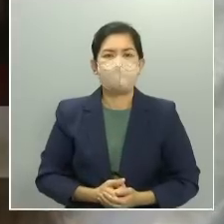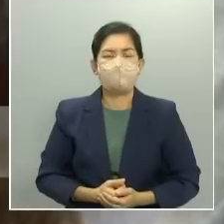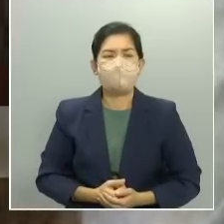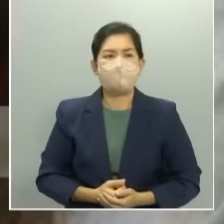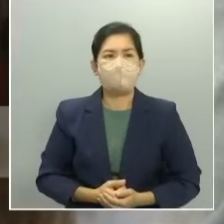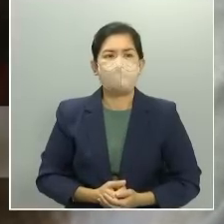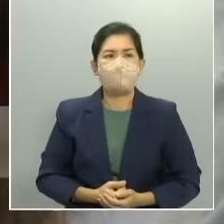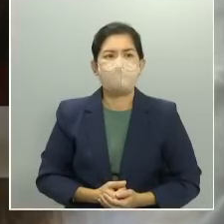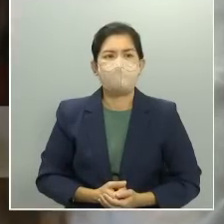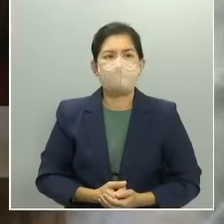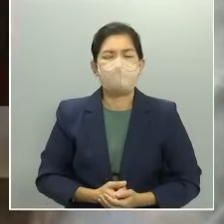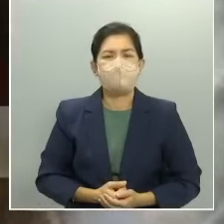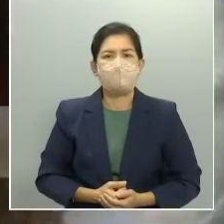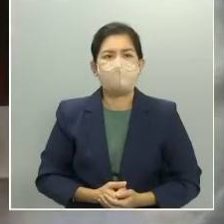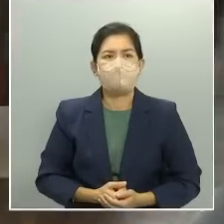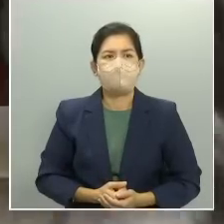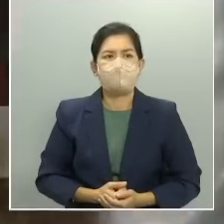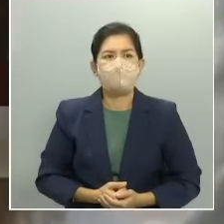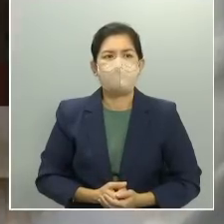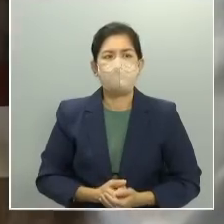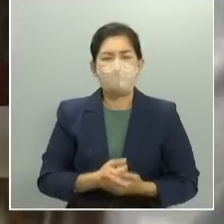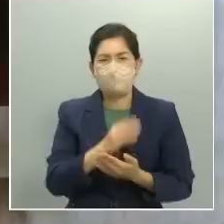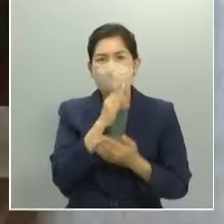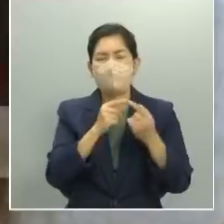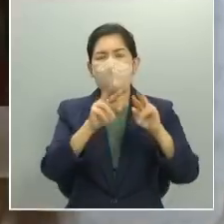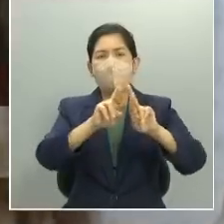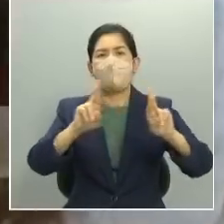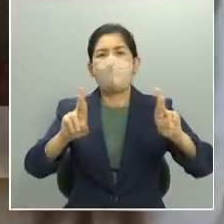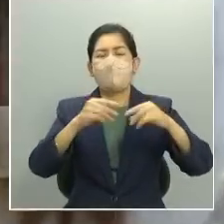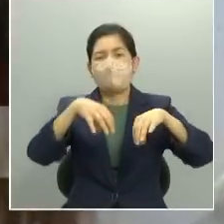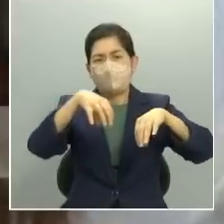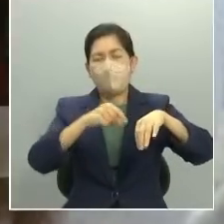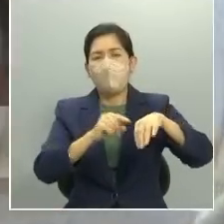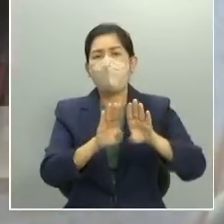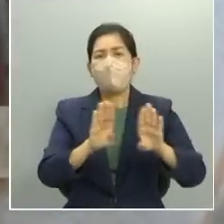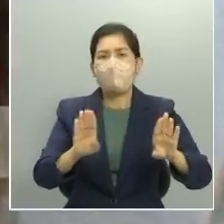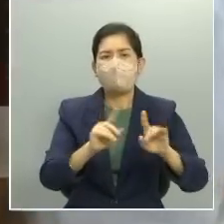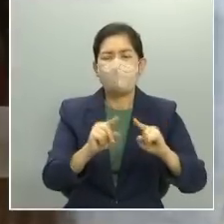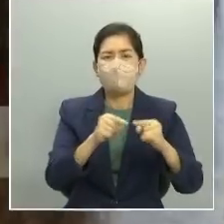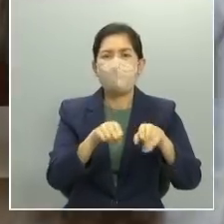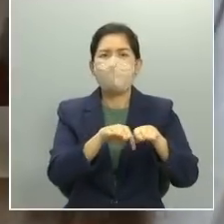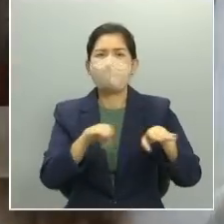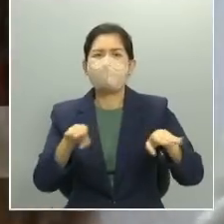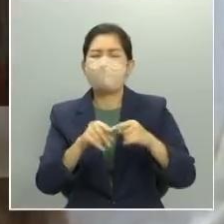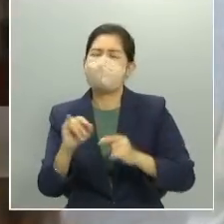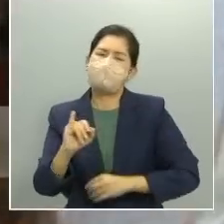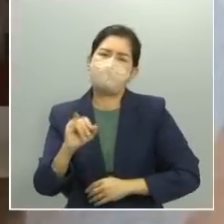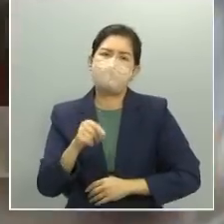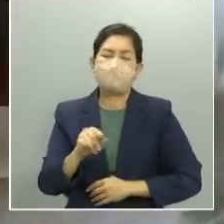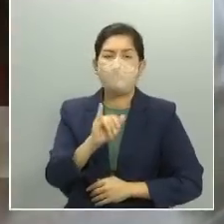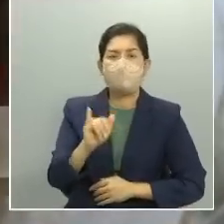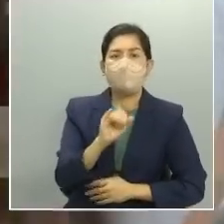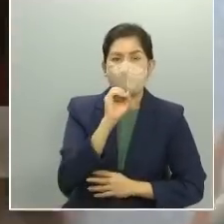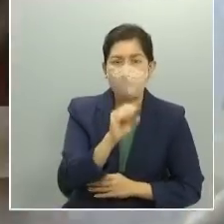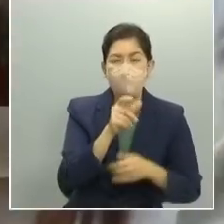มันไม่ควรเปิดแล้วแบบเปิดแล้วมันไม่ได้มาตรฐานแบบนี้อ่ะค่ะเขาบอกเห็นญาติเขาบอกว่าน้องคือ